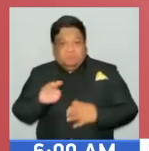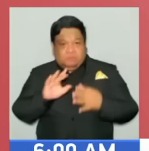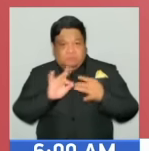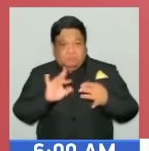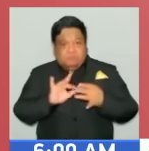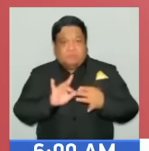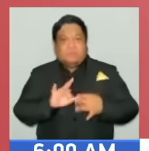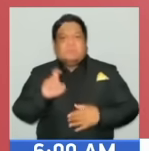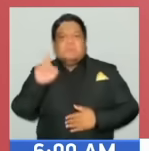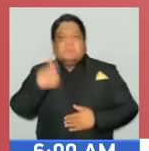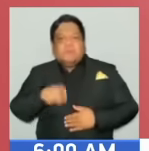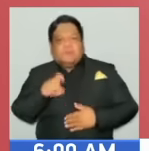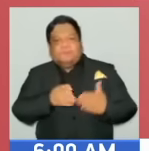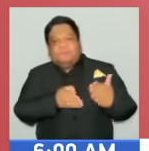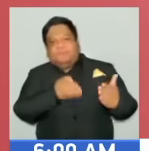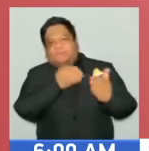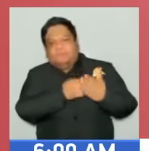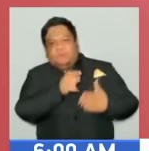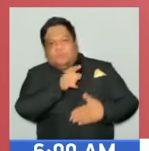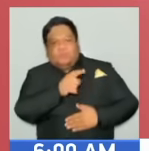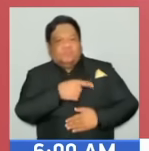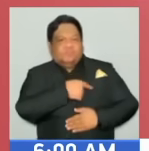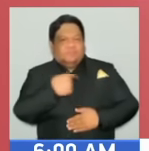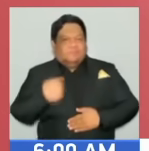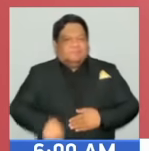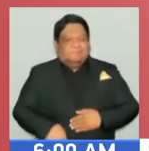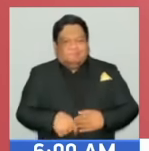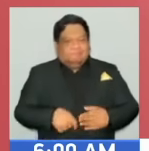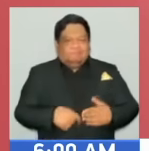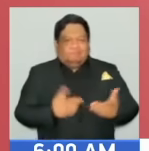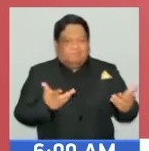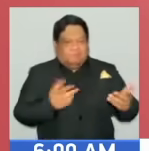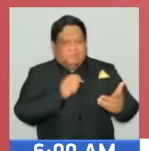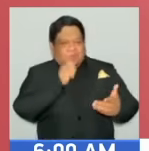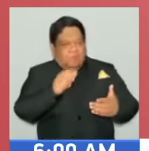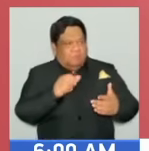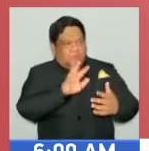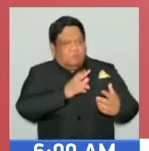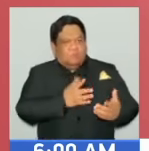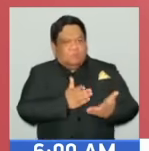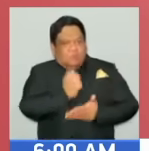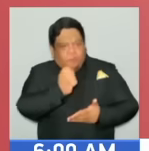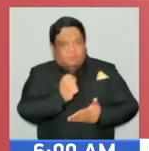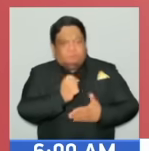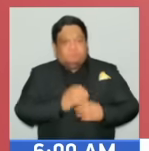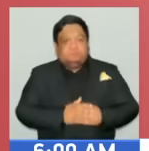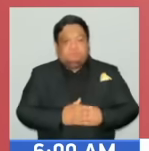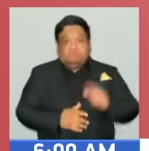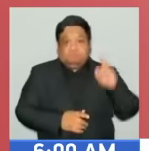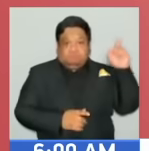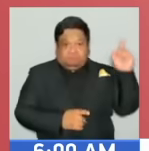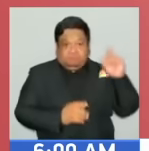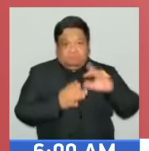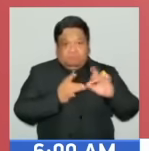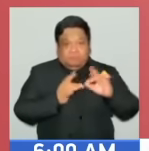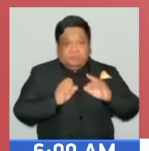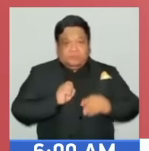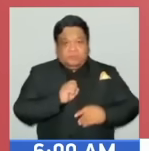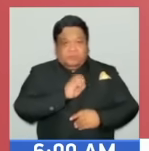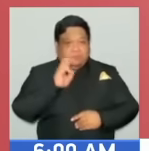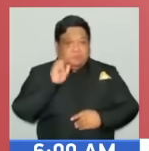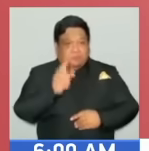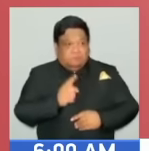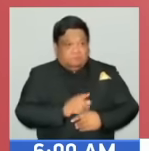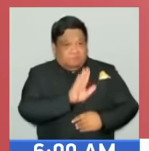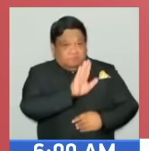naman ni Senadora Risa Ontiveros, walang karapatan ng China Coast Guard na harangin at bombahin ng tubig ang barko ng Pilipinas. Ayon naman